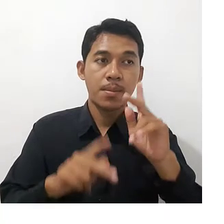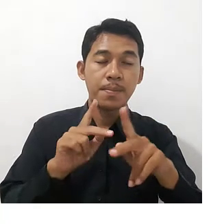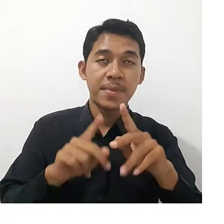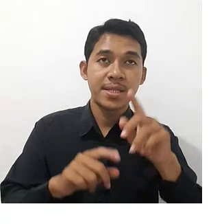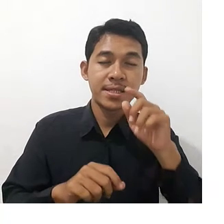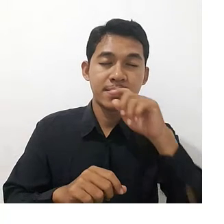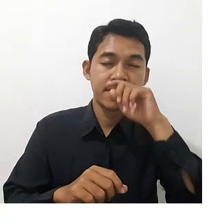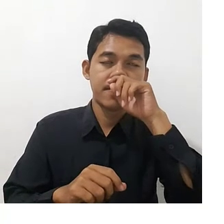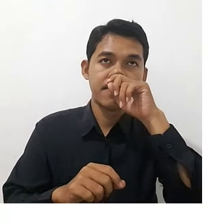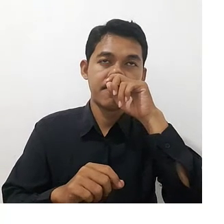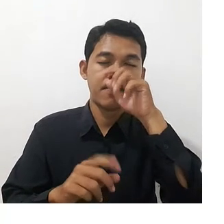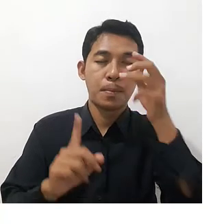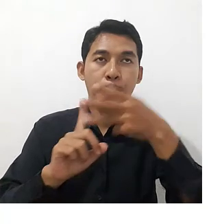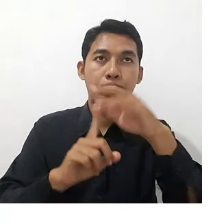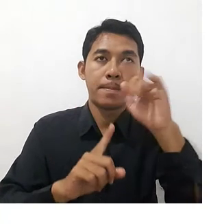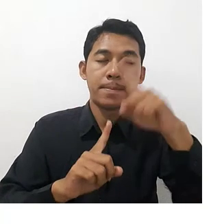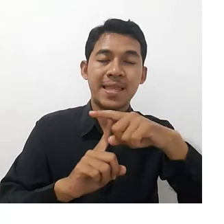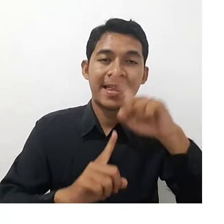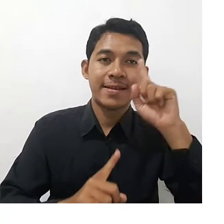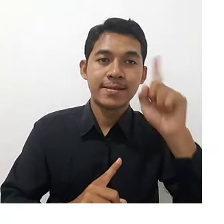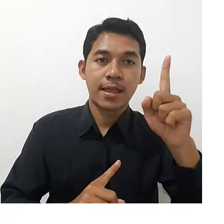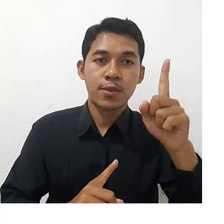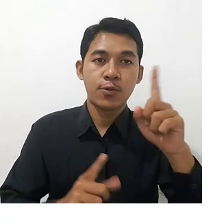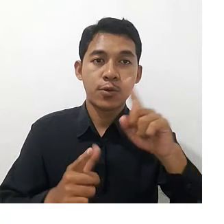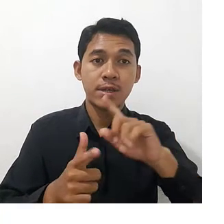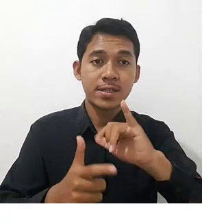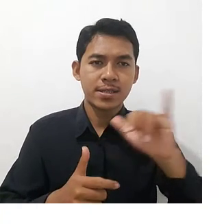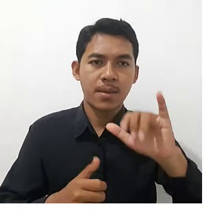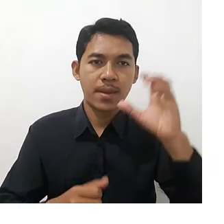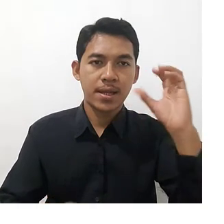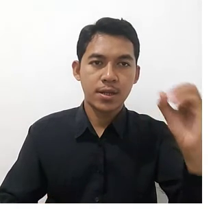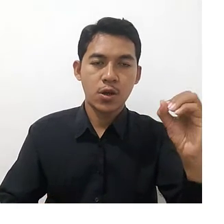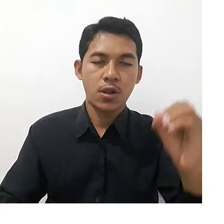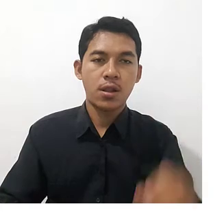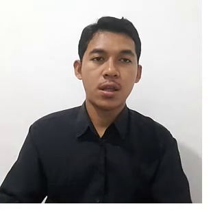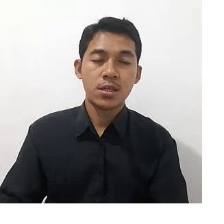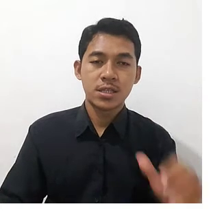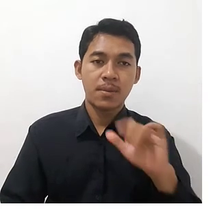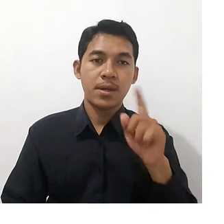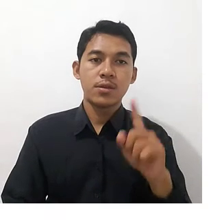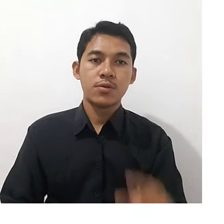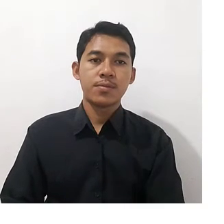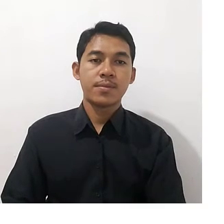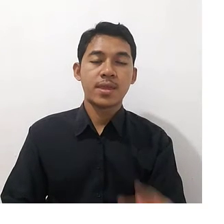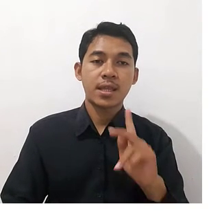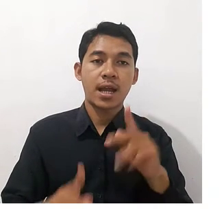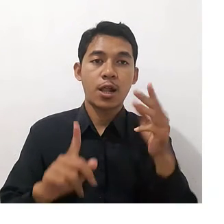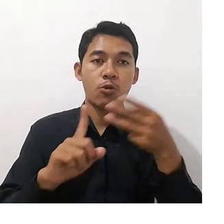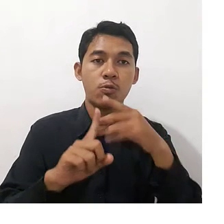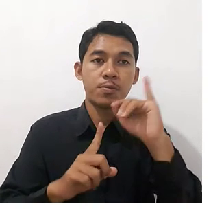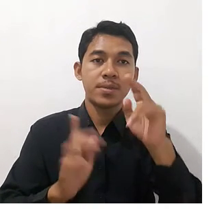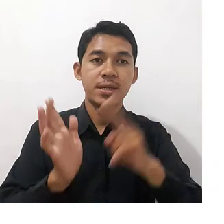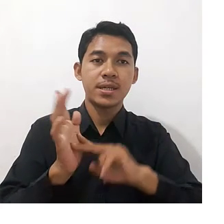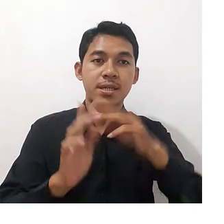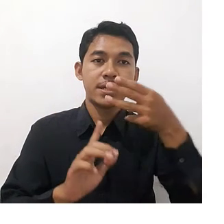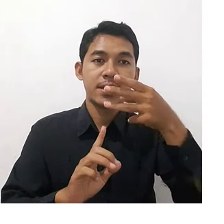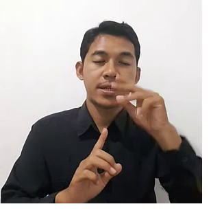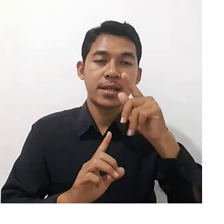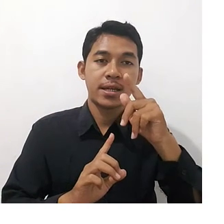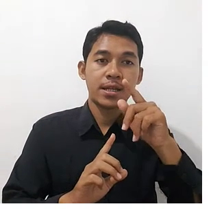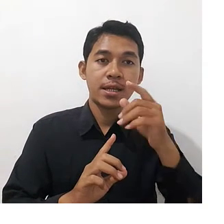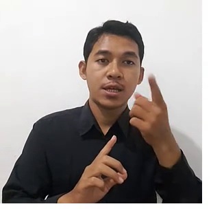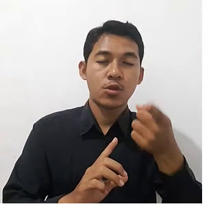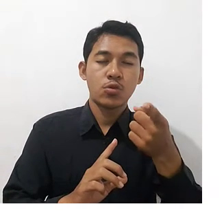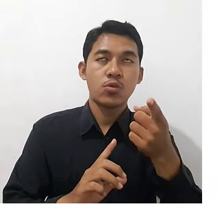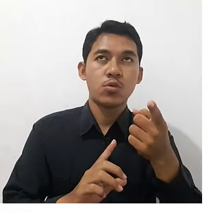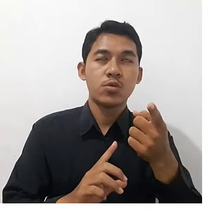satu, nilainya satu. Sementara kalau mendatar kayak gini, dia nilainya nol. Nah, itu seperti itu. Nah, kalau biner, biner itu merupakan